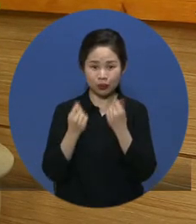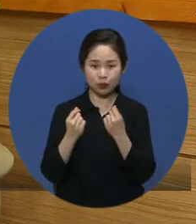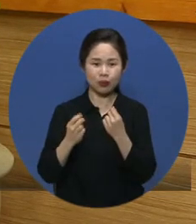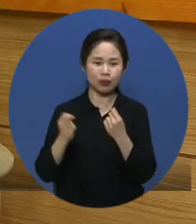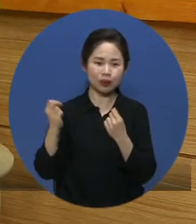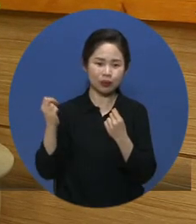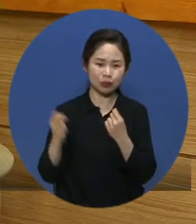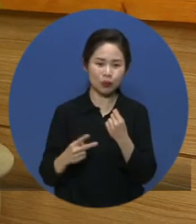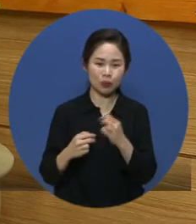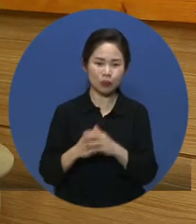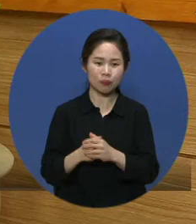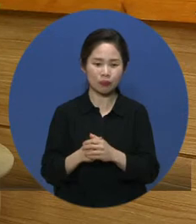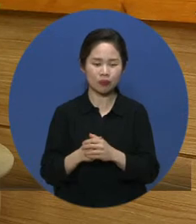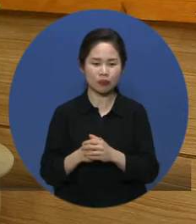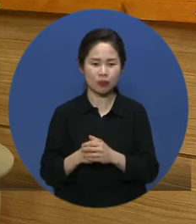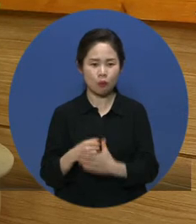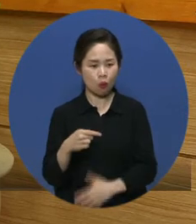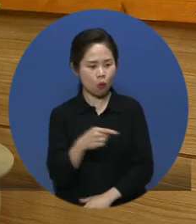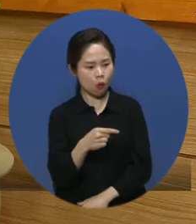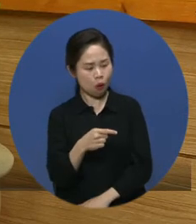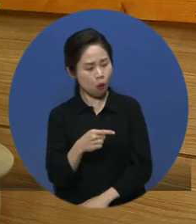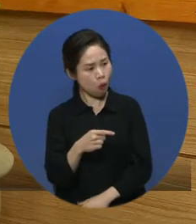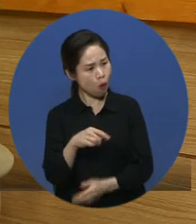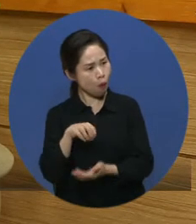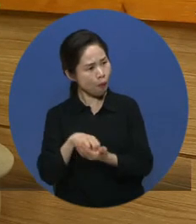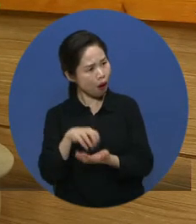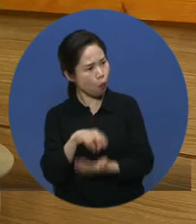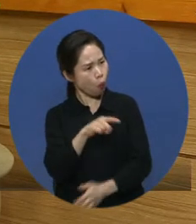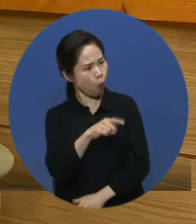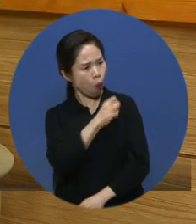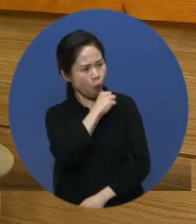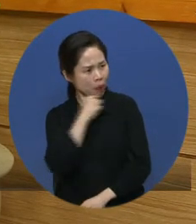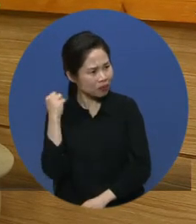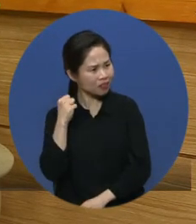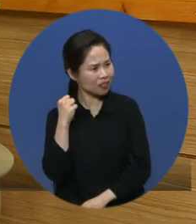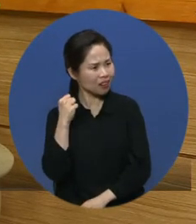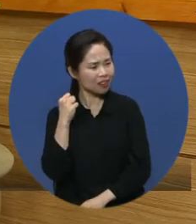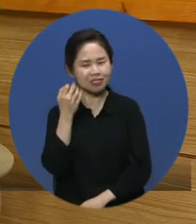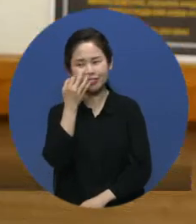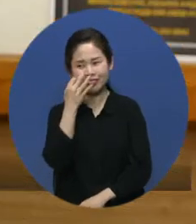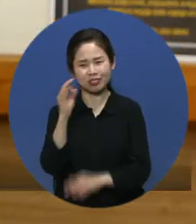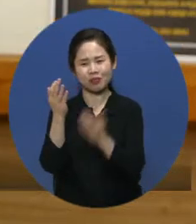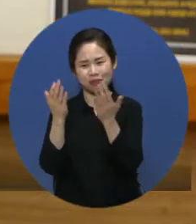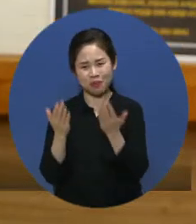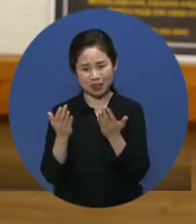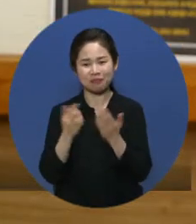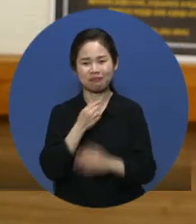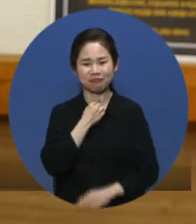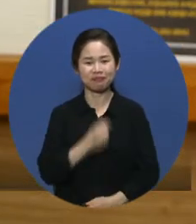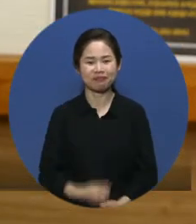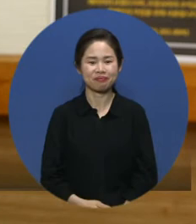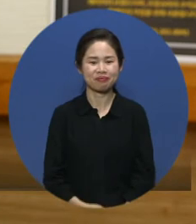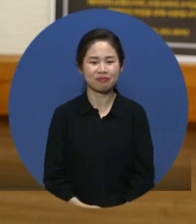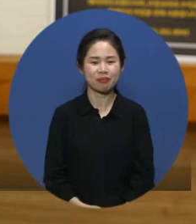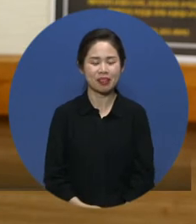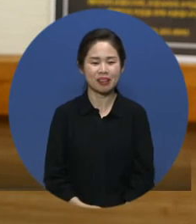구성원들이 알 수 있는 베이커리로 자리매김하고 싶습니다. 그래서